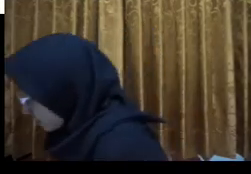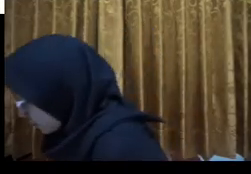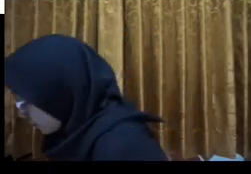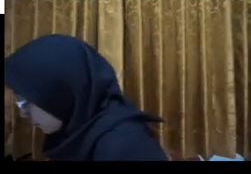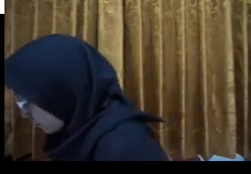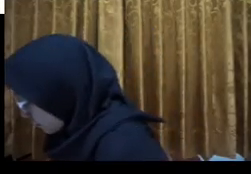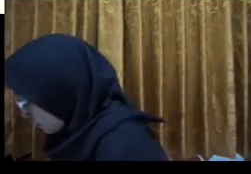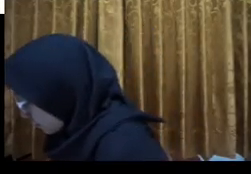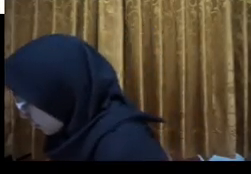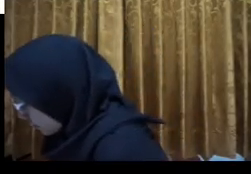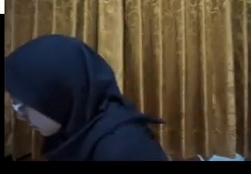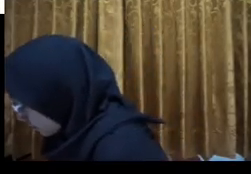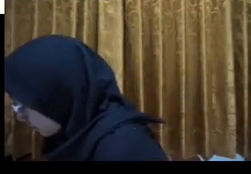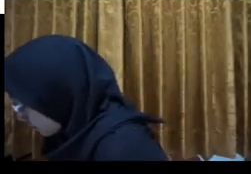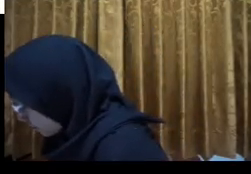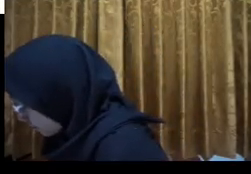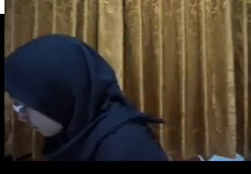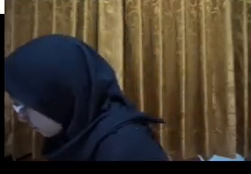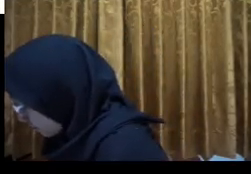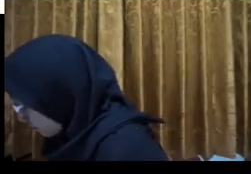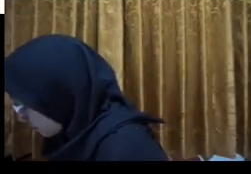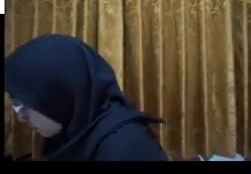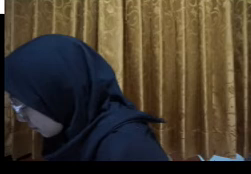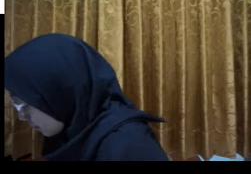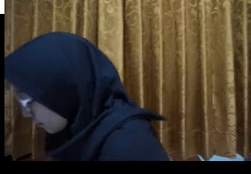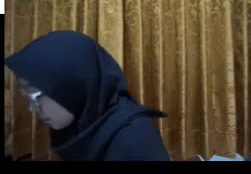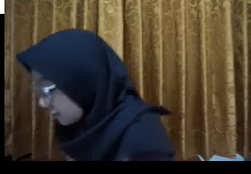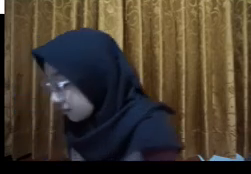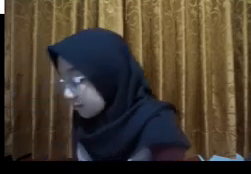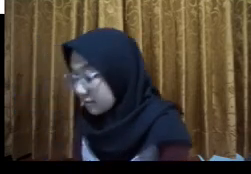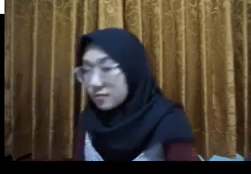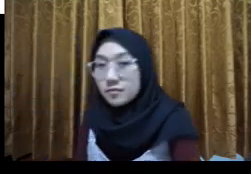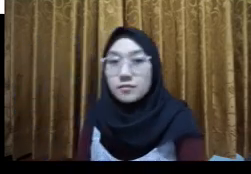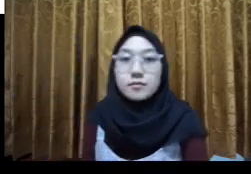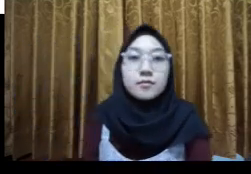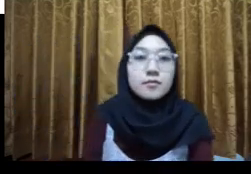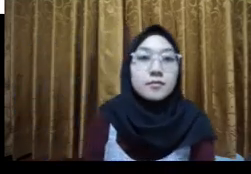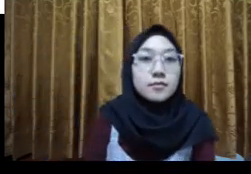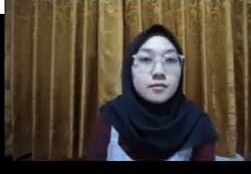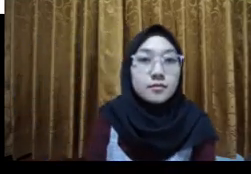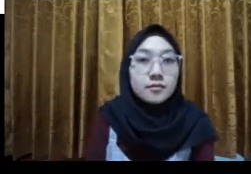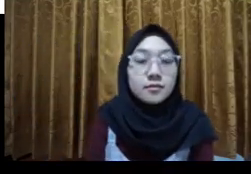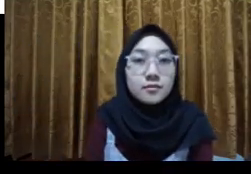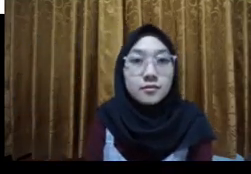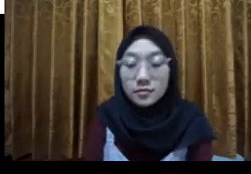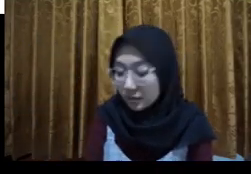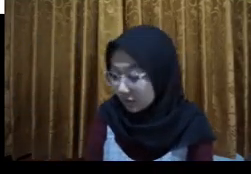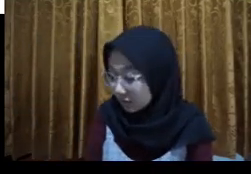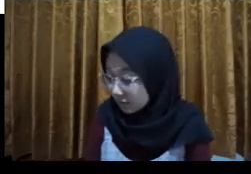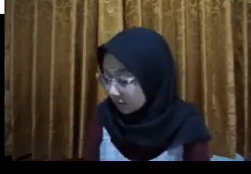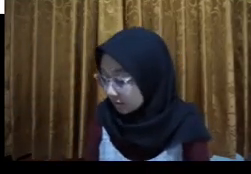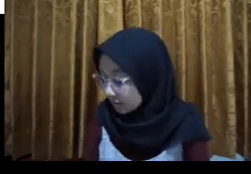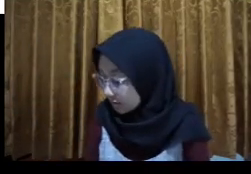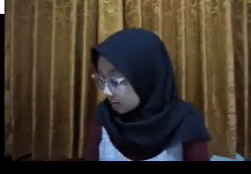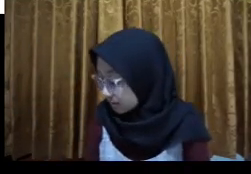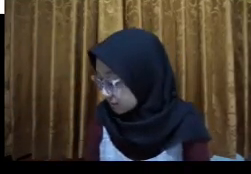sikap dan kondisi psikologis anak. Semakin anak kehilangan figur orang tua, semakin besar kemungkinan anak kehilangan arah hidupnya. Biasanya,